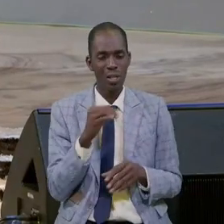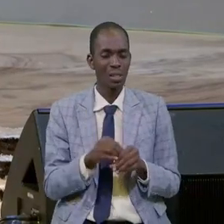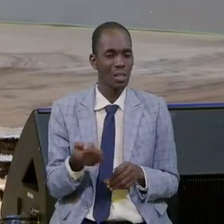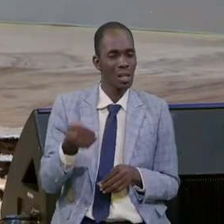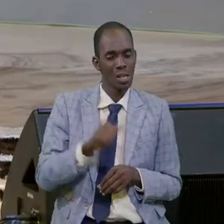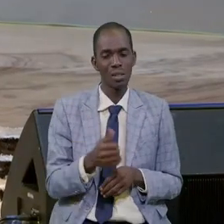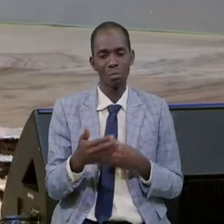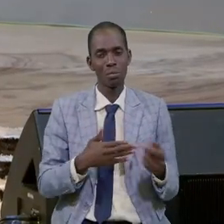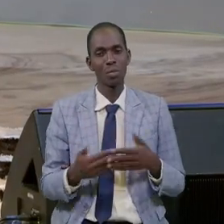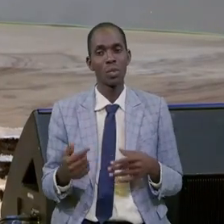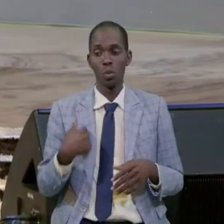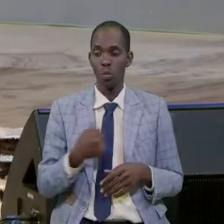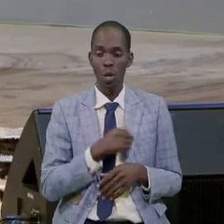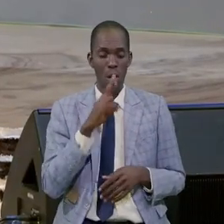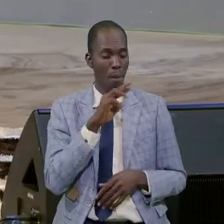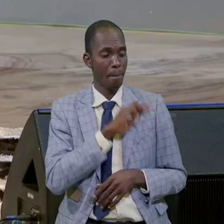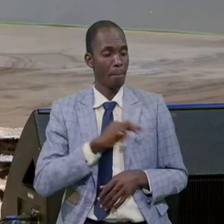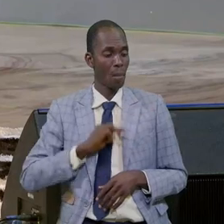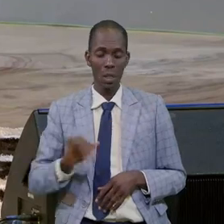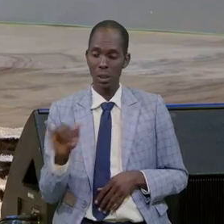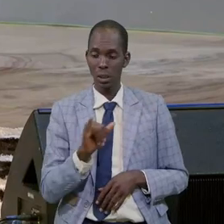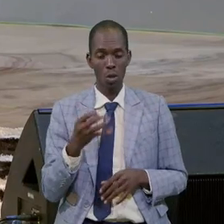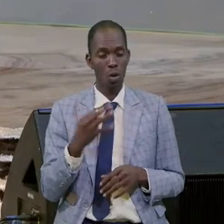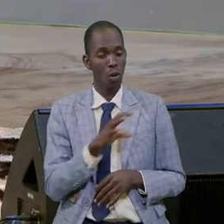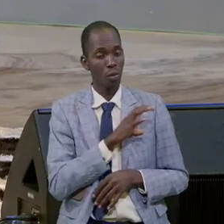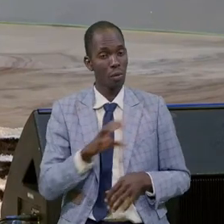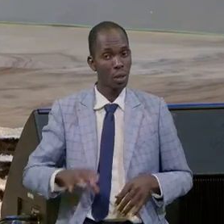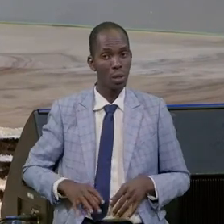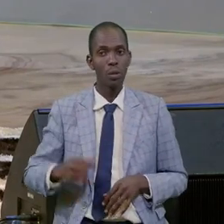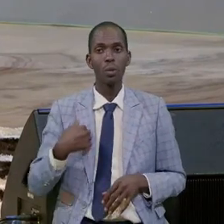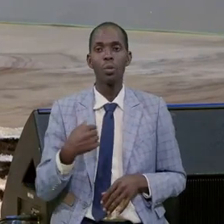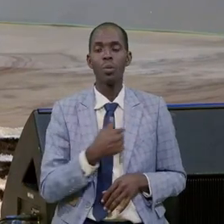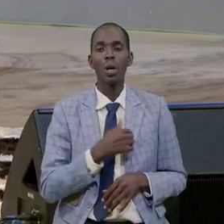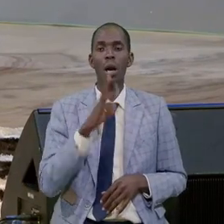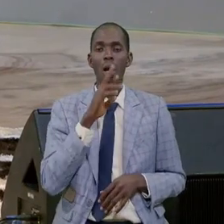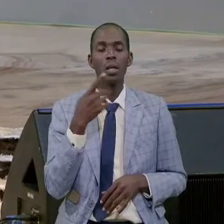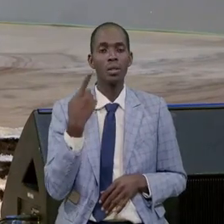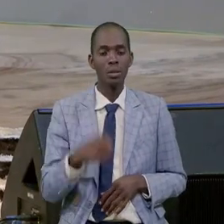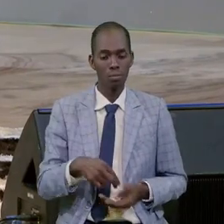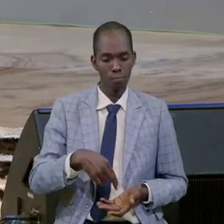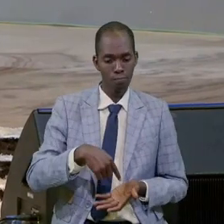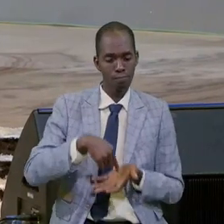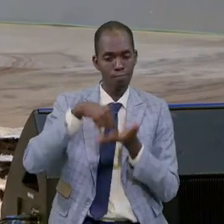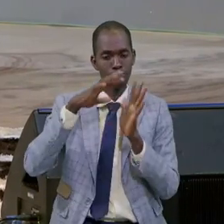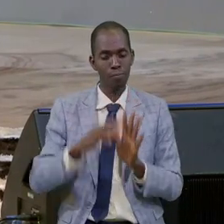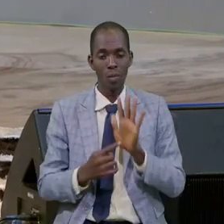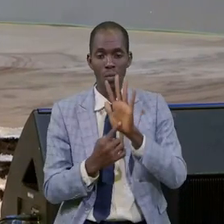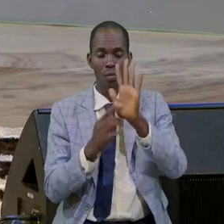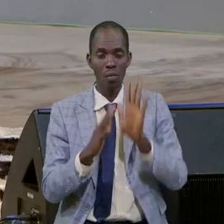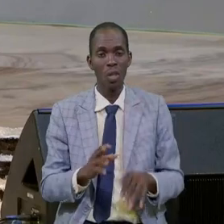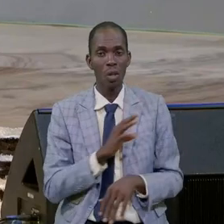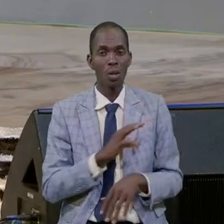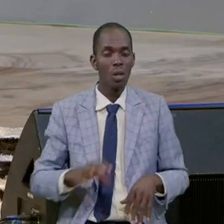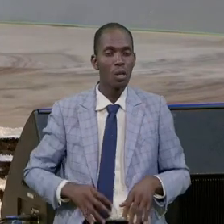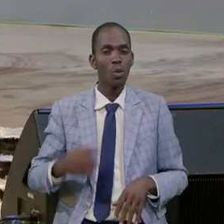aucun sujet de scandale. Nous sommes membres du corps de Christ. Nous sommes les porte-parole de Christ. Nous sommes les pieds de